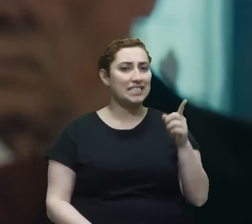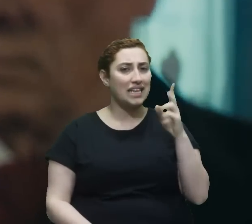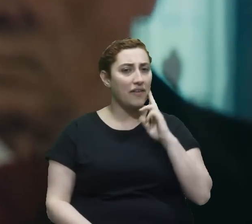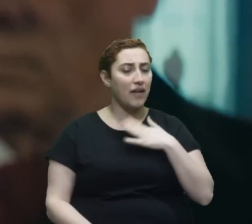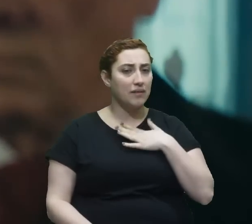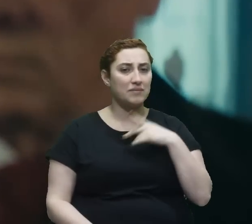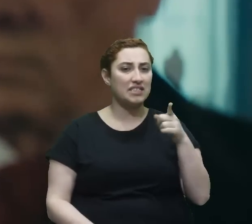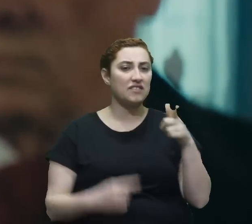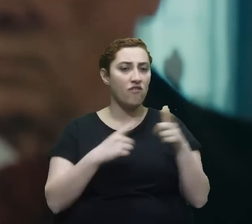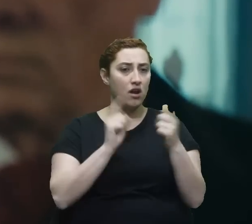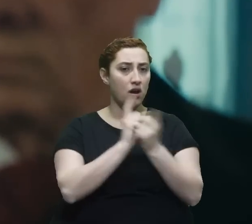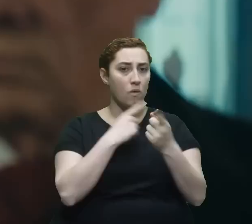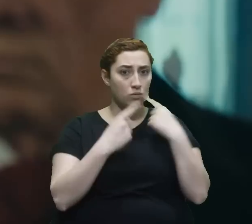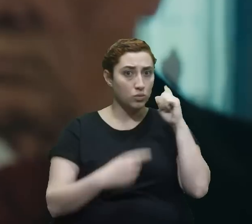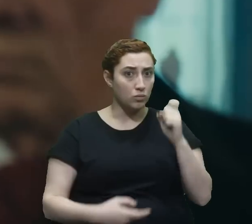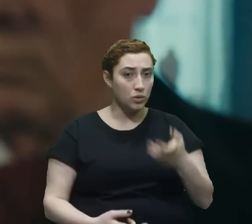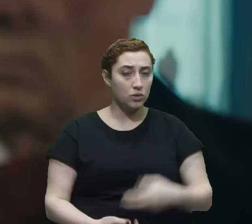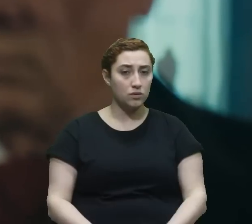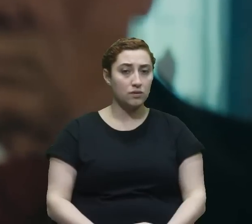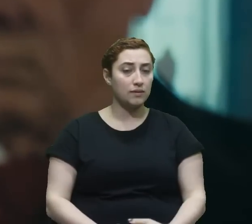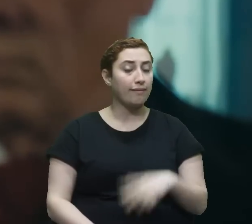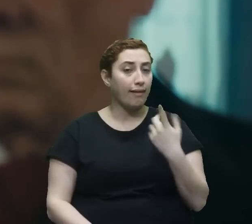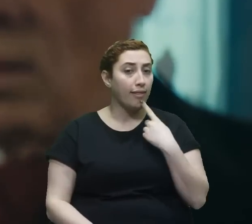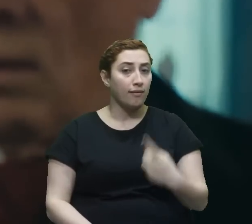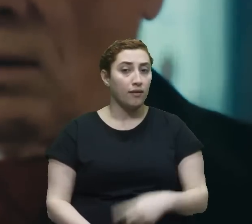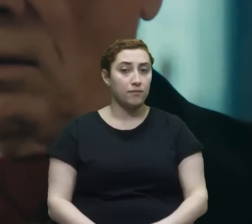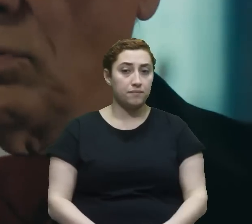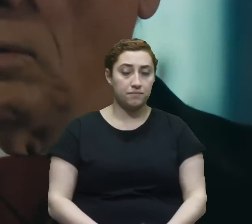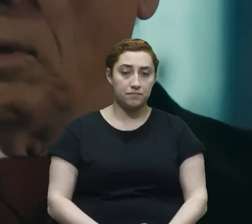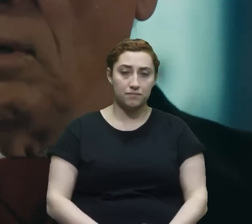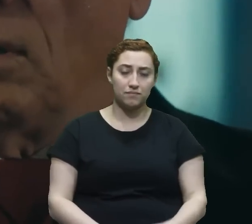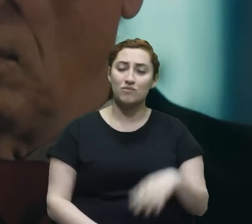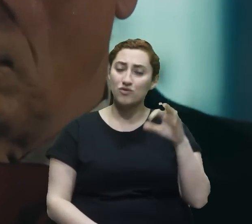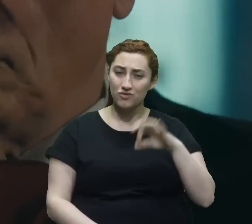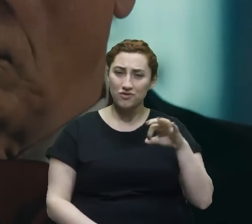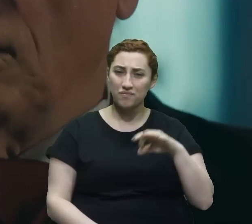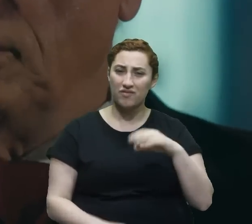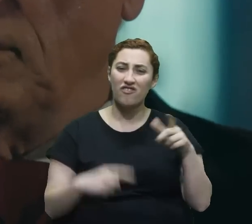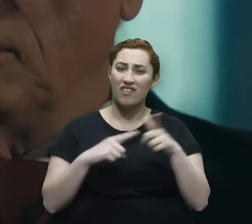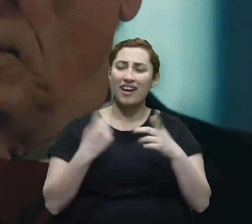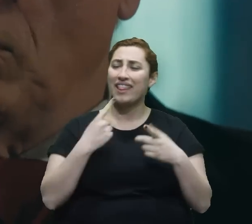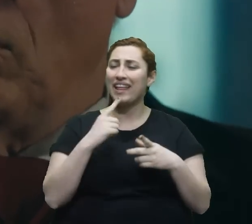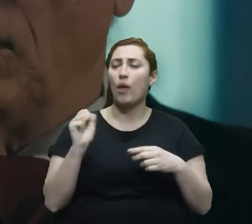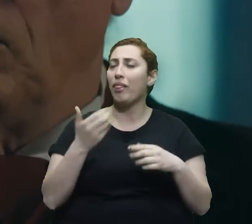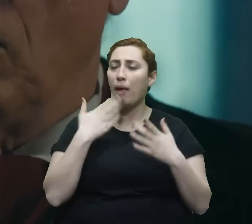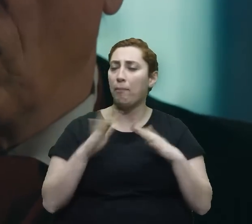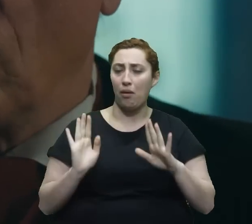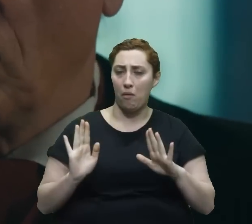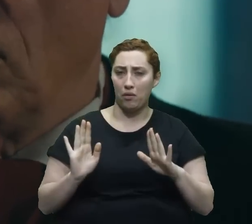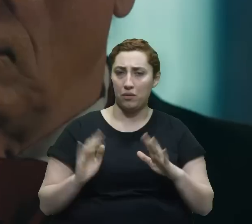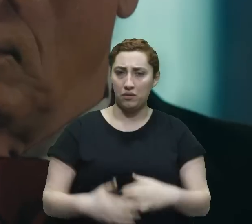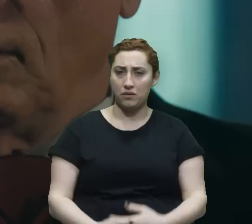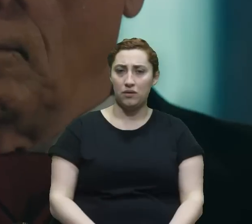efendim, siz Farah'la konuştunuz mu? Ne dedi? Şu anda Farah'ın ne dediğinin bir önemi